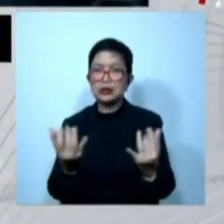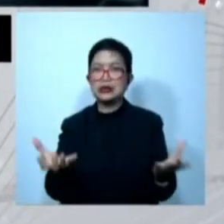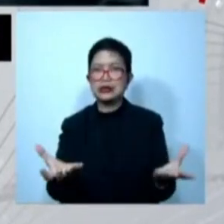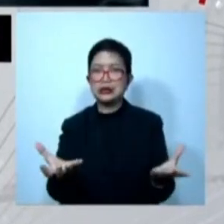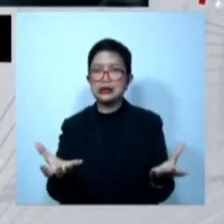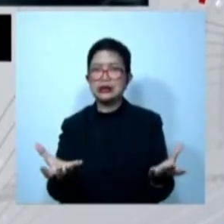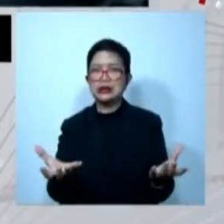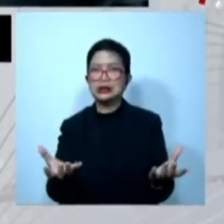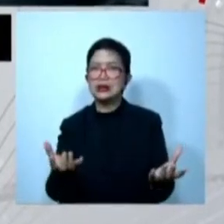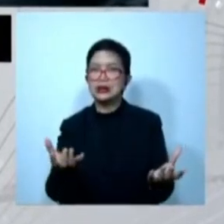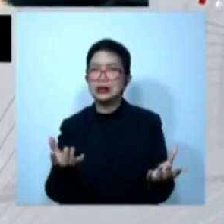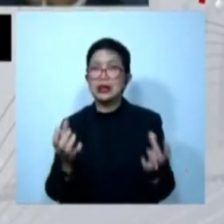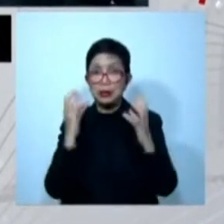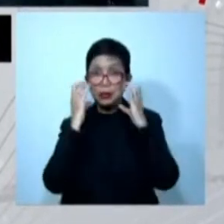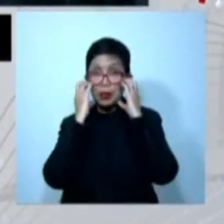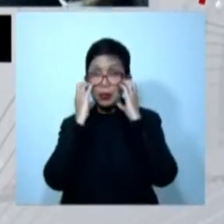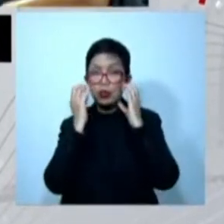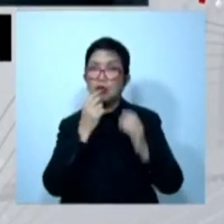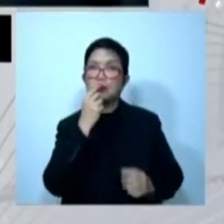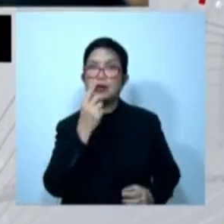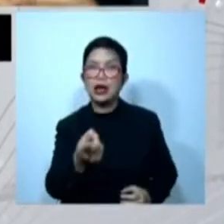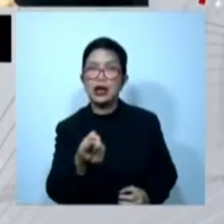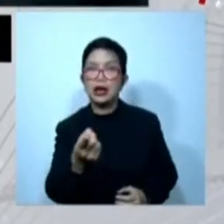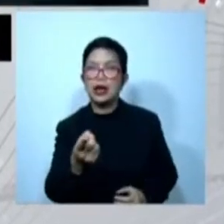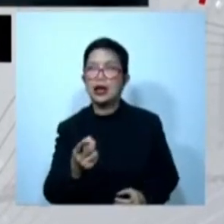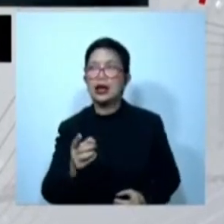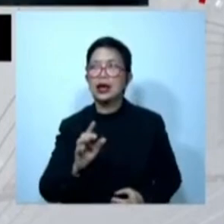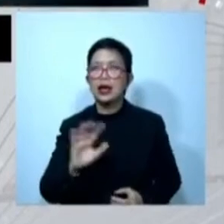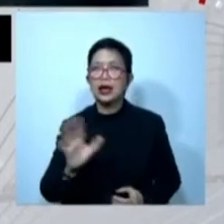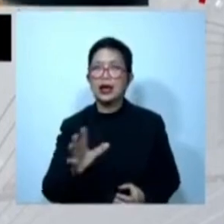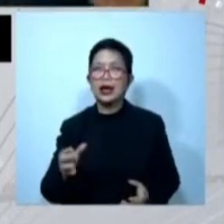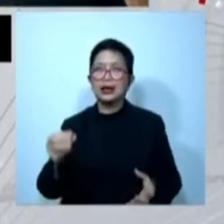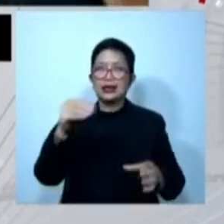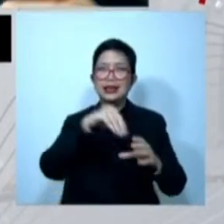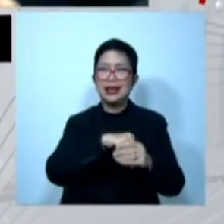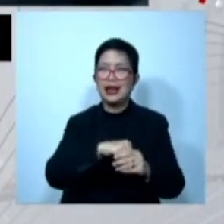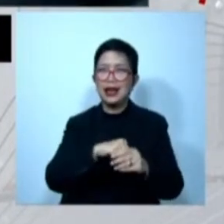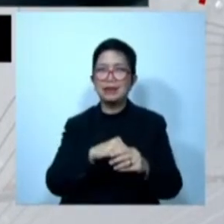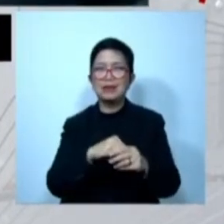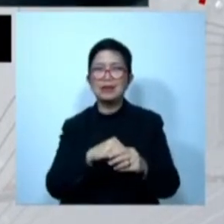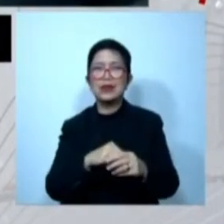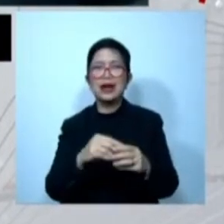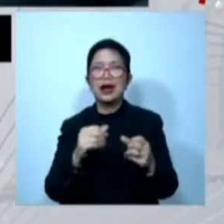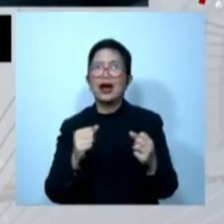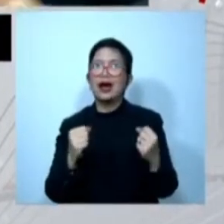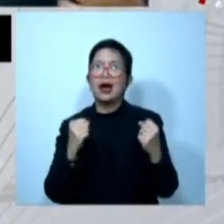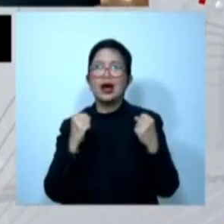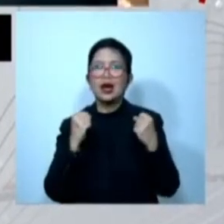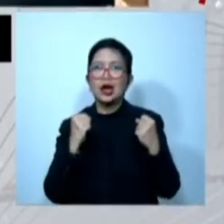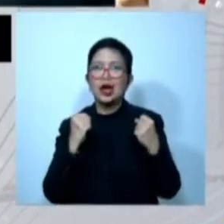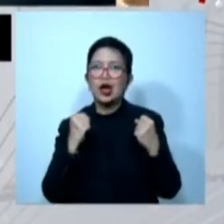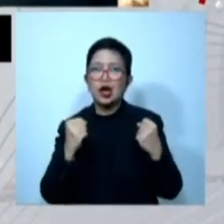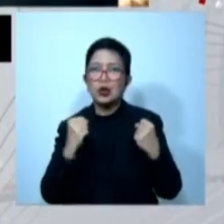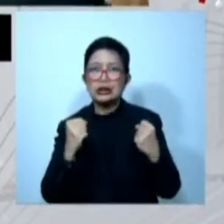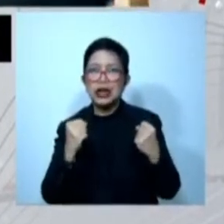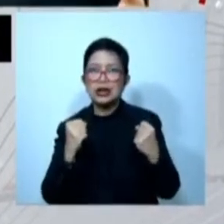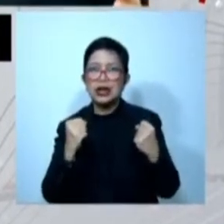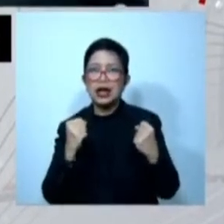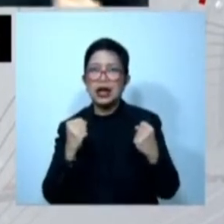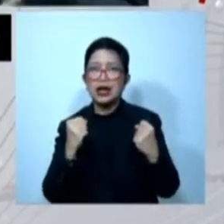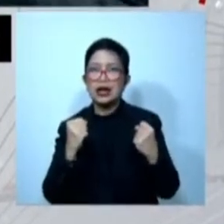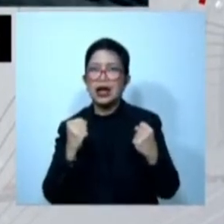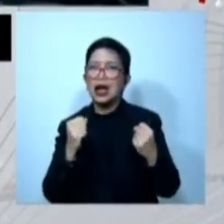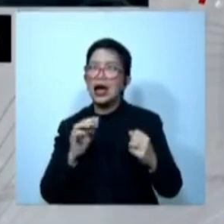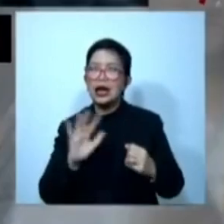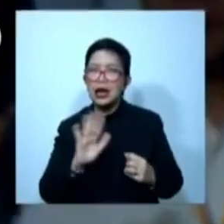Beliau sendiri menyampaikan bahwa tidak berada dalam kekuasaan membuat tidak bisa berbisnis, tidak bisa berusaha. Karena itu